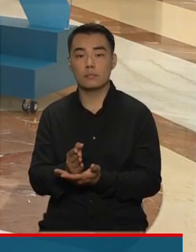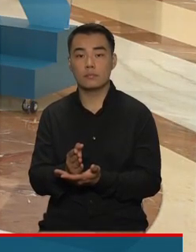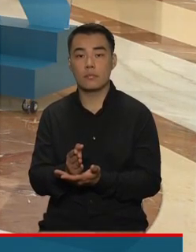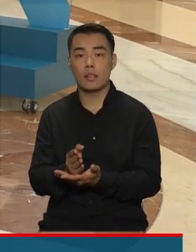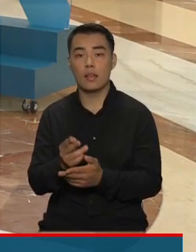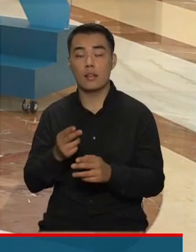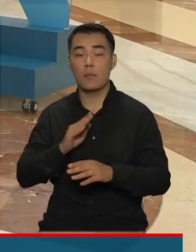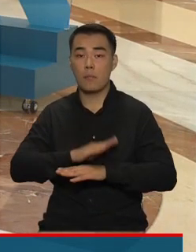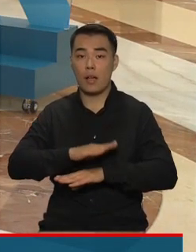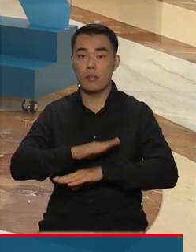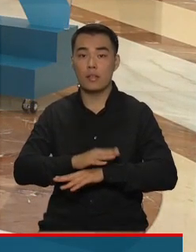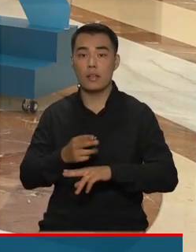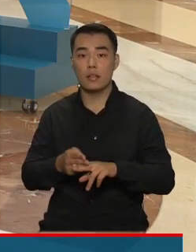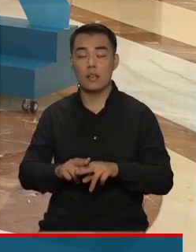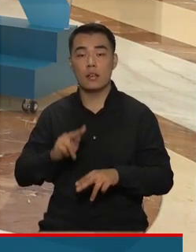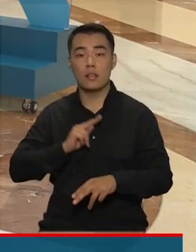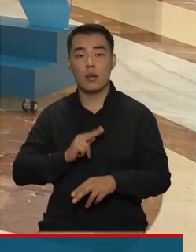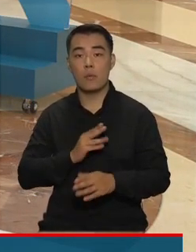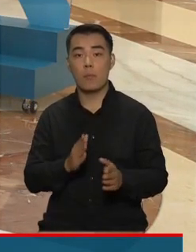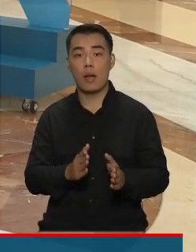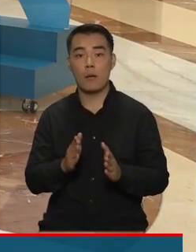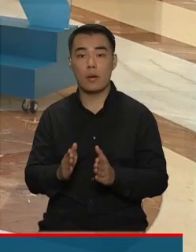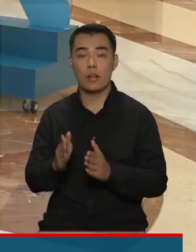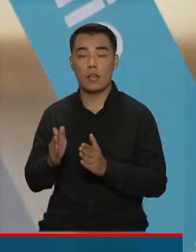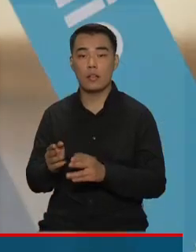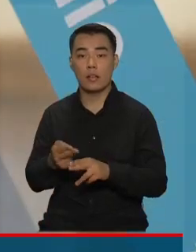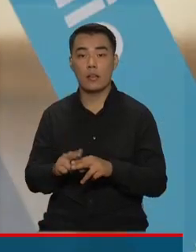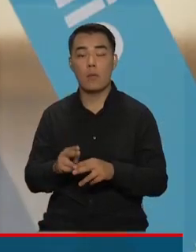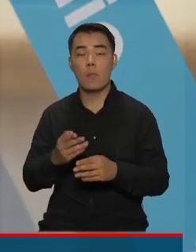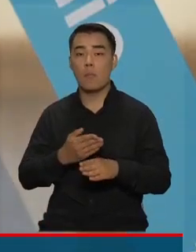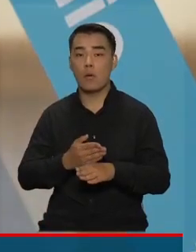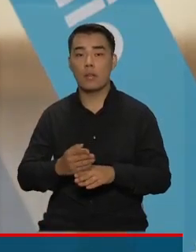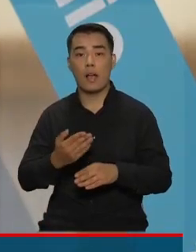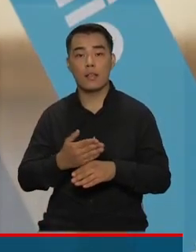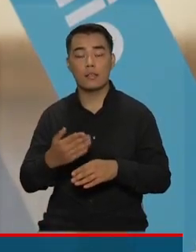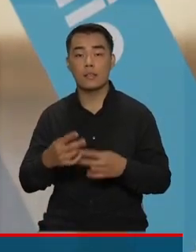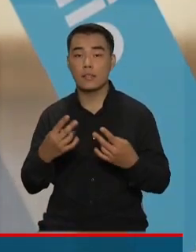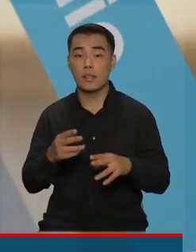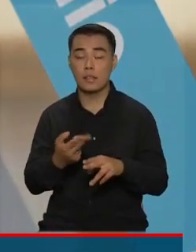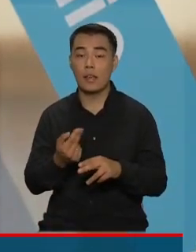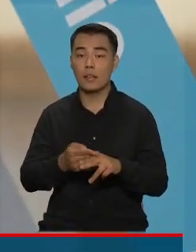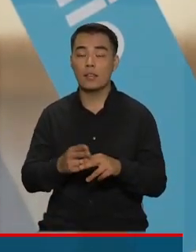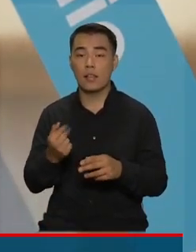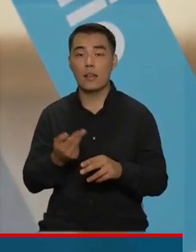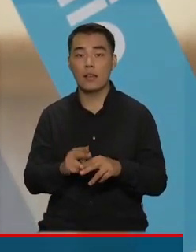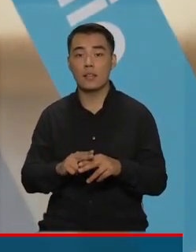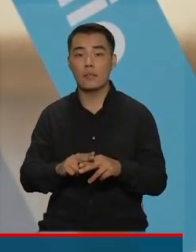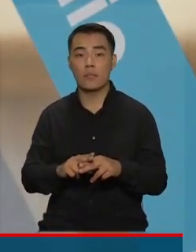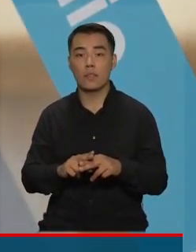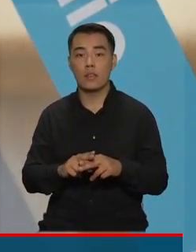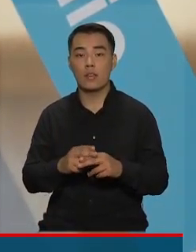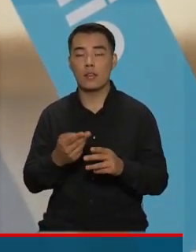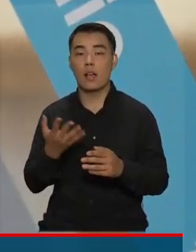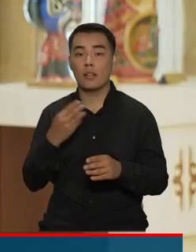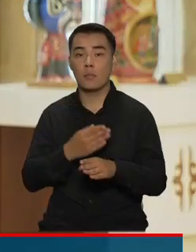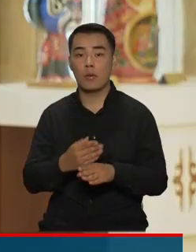сол тәртіпте, сол рет-ретімен соларды... Яғни кейінге қалдырмайтын осы мәселелерден бастайды. Соны